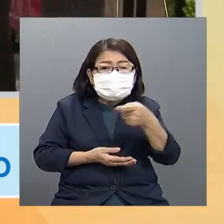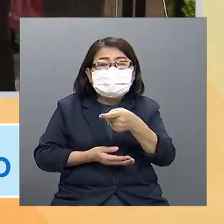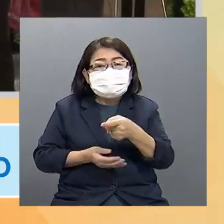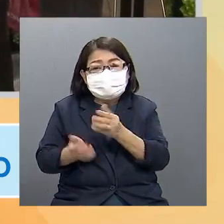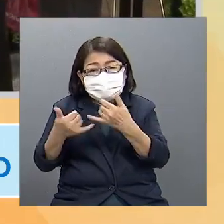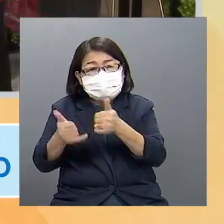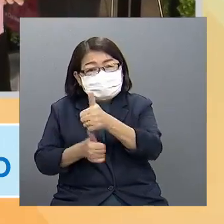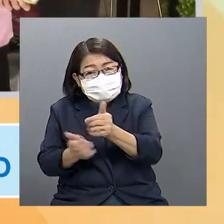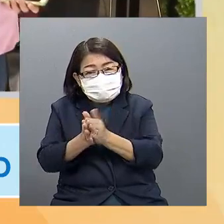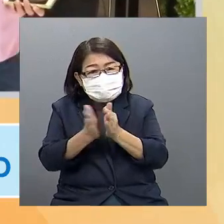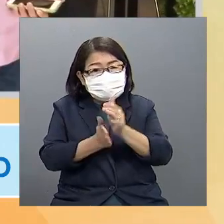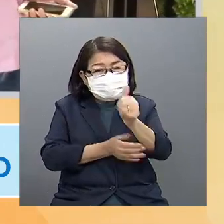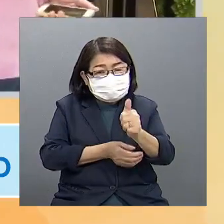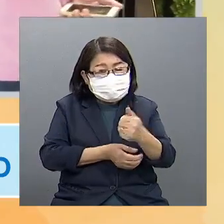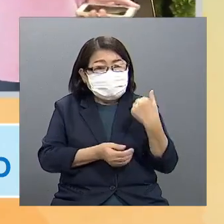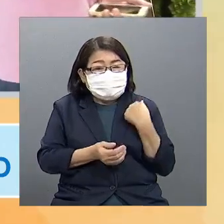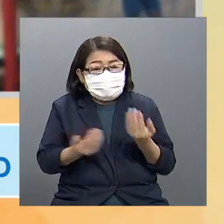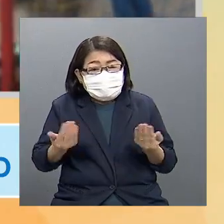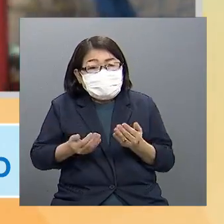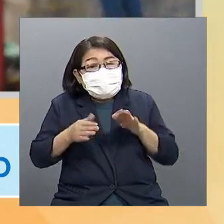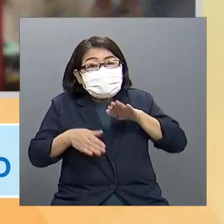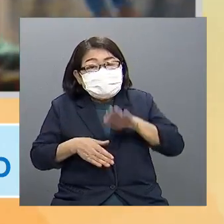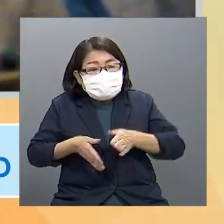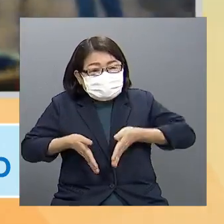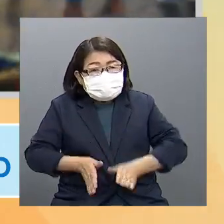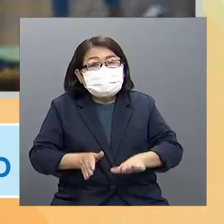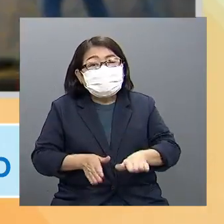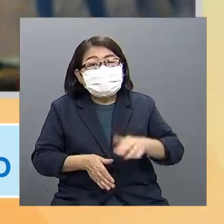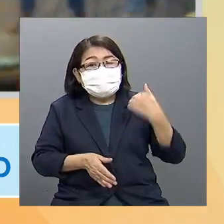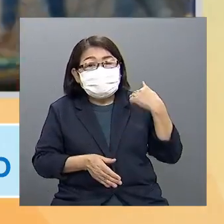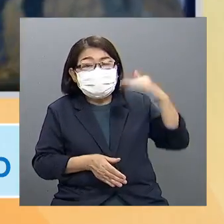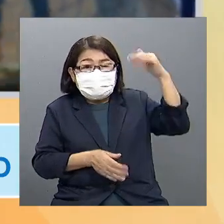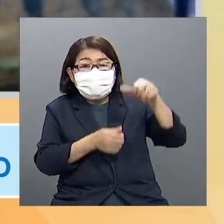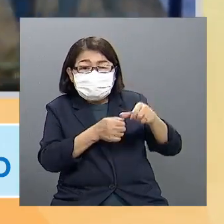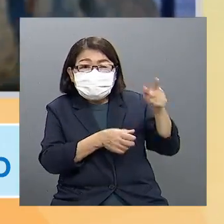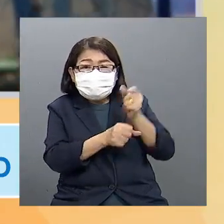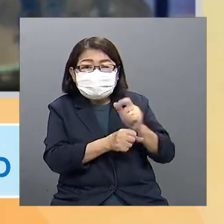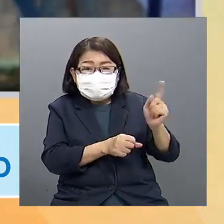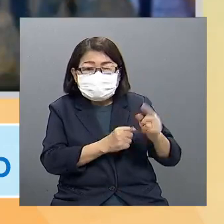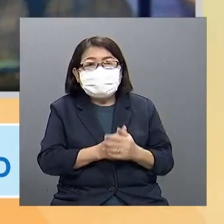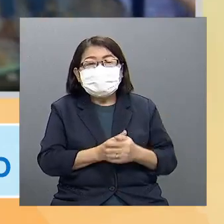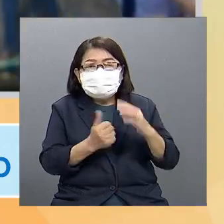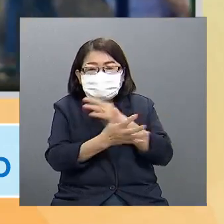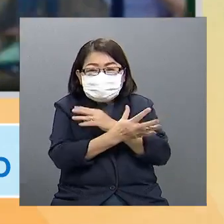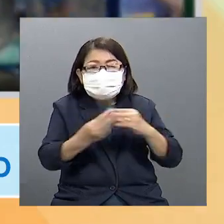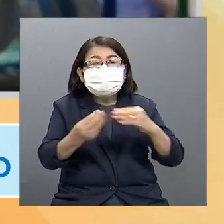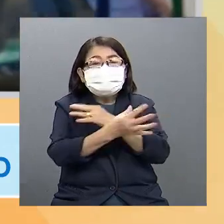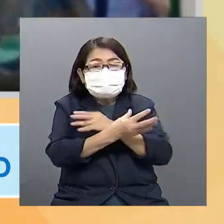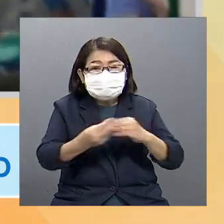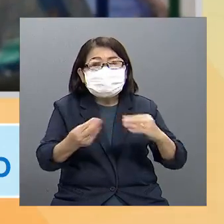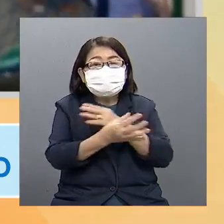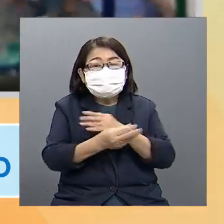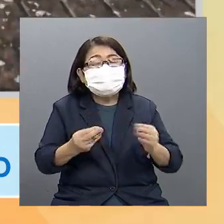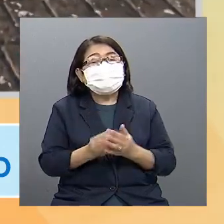ขามีน้องเขามีพี่เขามีปฏิสัมพันธ์อย่างไรและถ้าเริ่มไปโรงเรียนไปศูนย์เด็กเล็กหรือไปเ